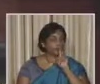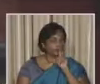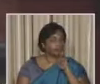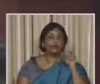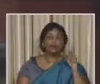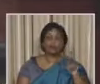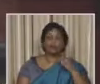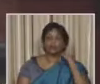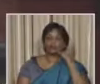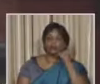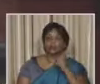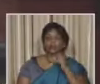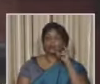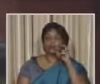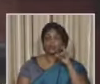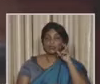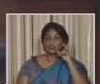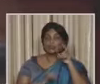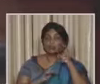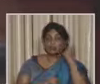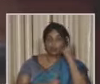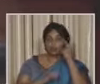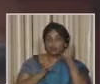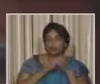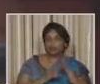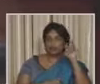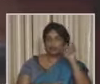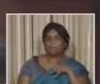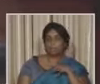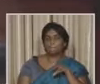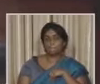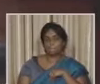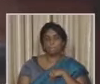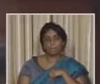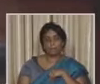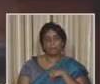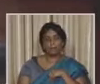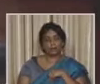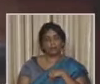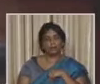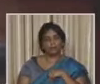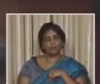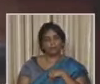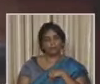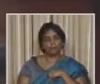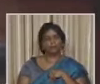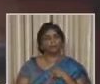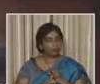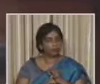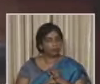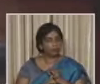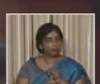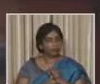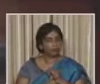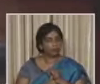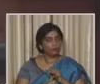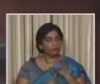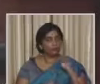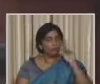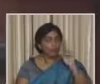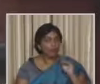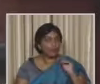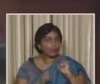அமைச்சர் பாராளுமன்றத்திலே கூறினார். அதை இந்த பாராளுமன்றத்தில் ஏற்றுக்கொண்டார். கௌரவ பாராளுமன்ற உறுப்பினரே,